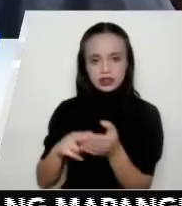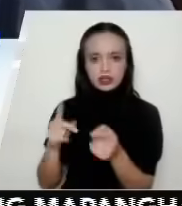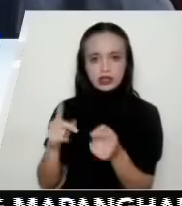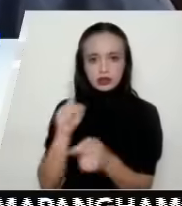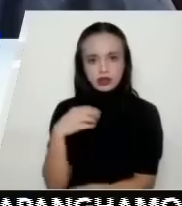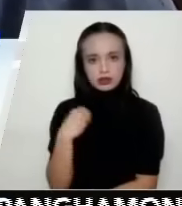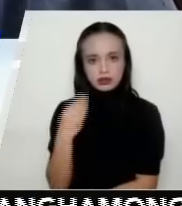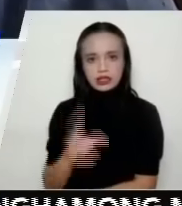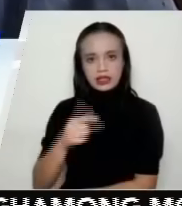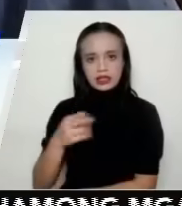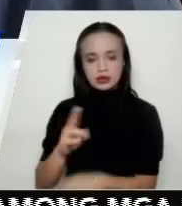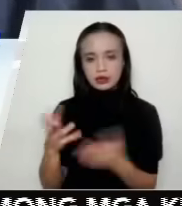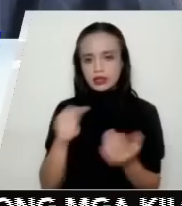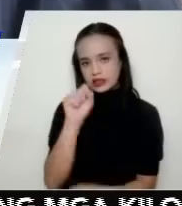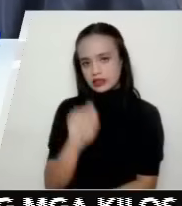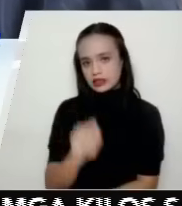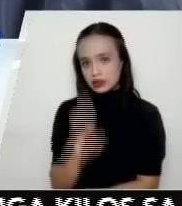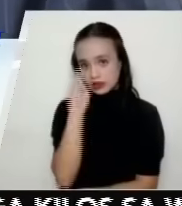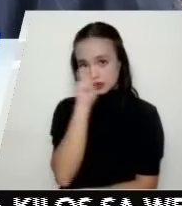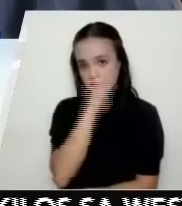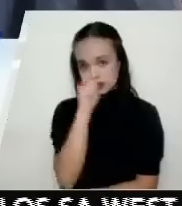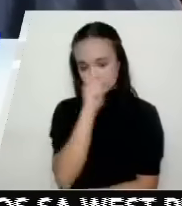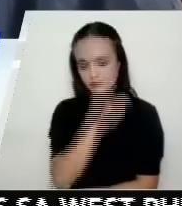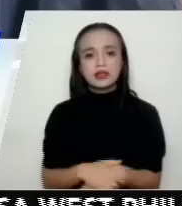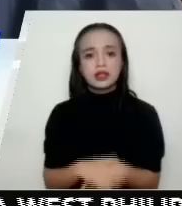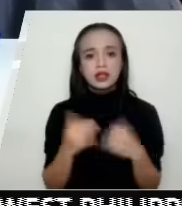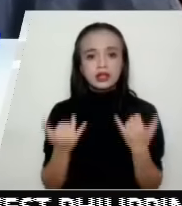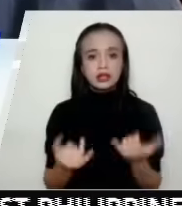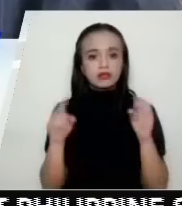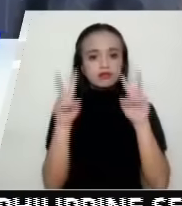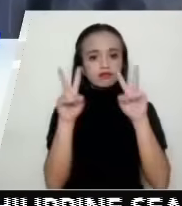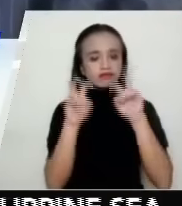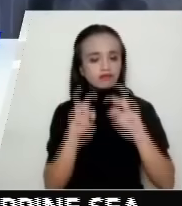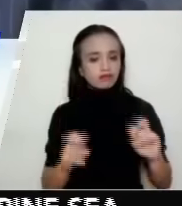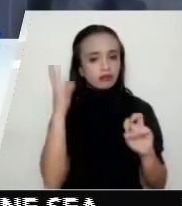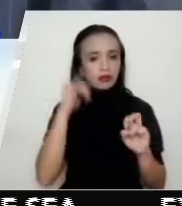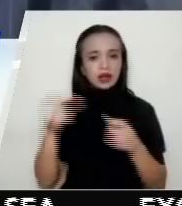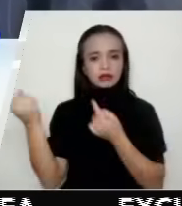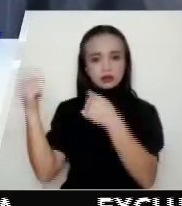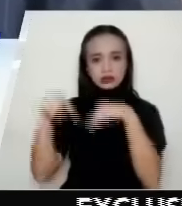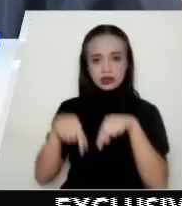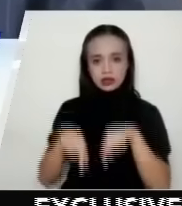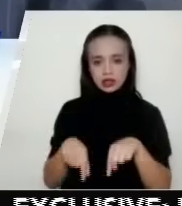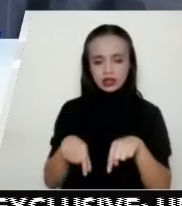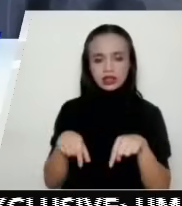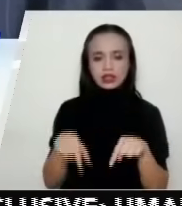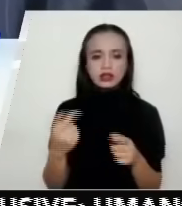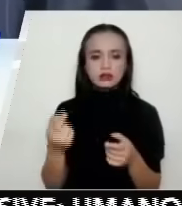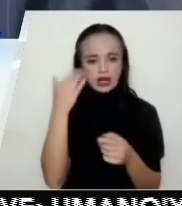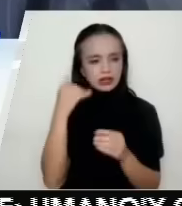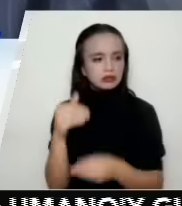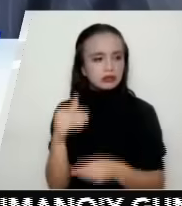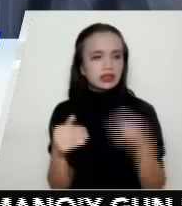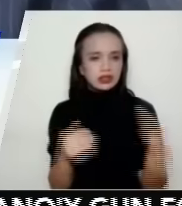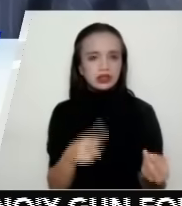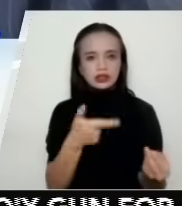Sama sa investigasyon natin ngayon kung bakit napunta rito sa suspect natin itong baril na ito, which is a